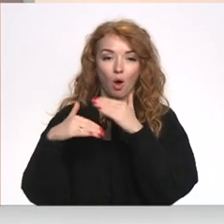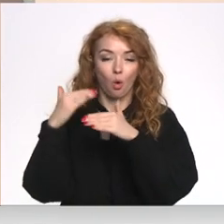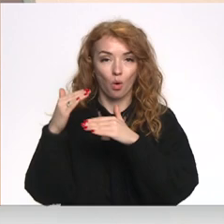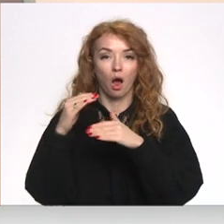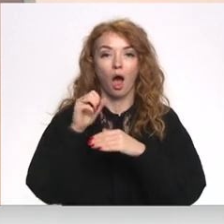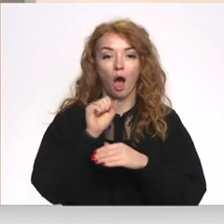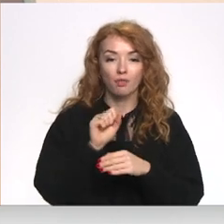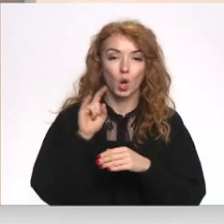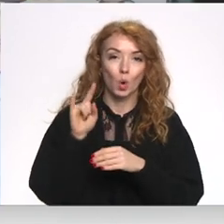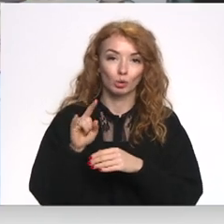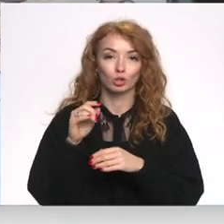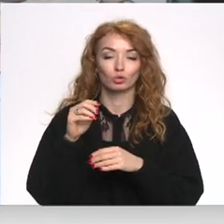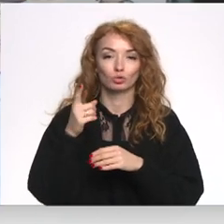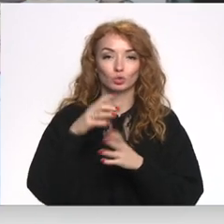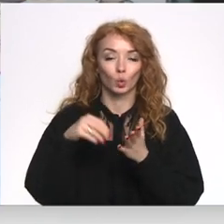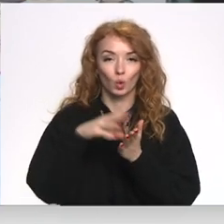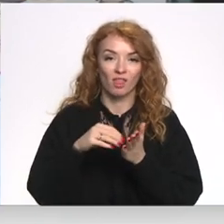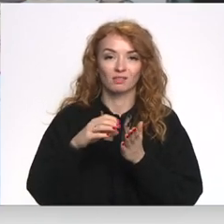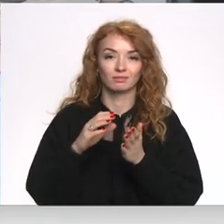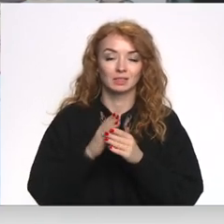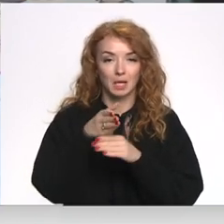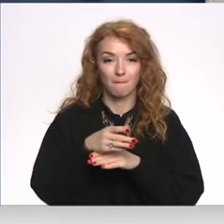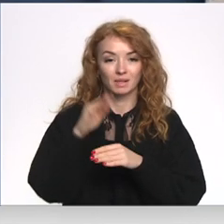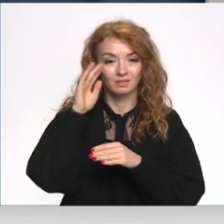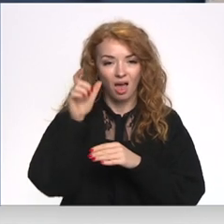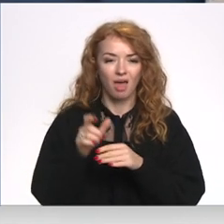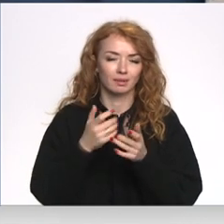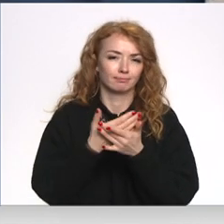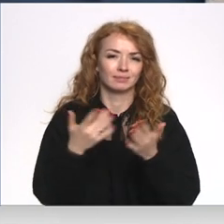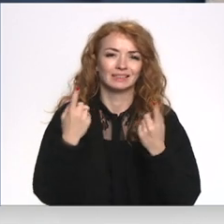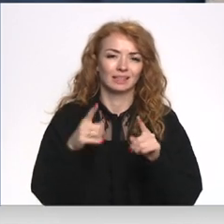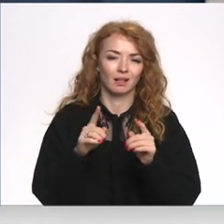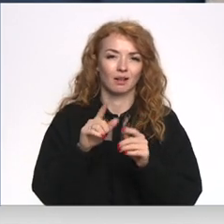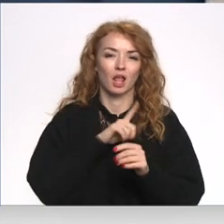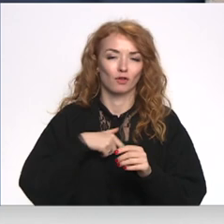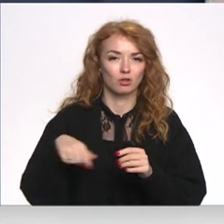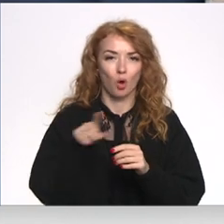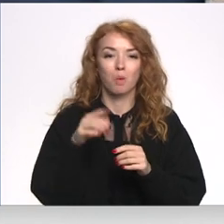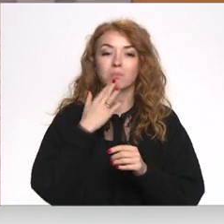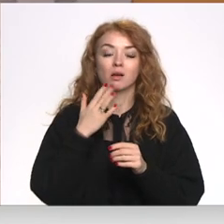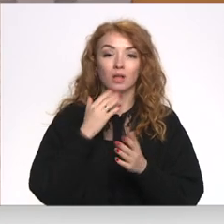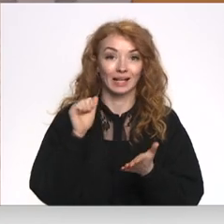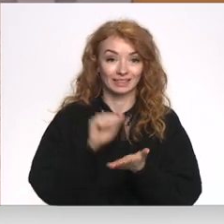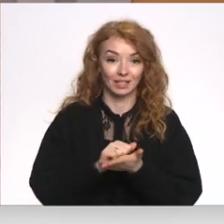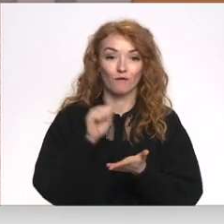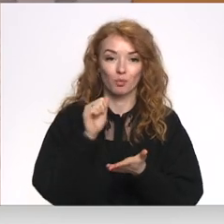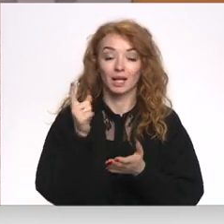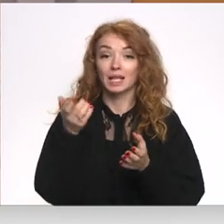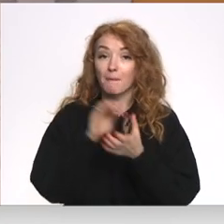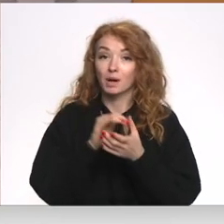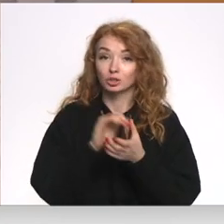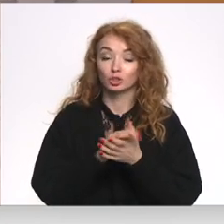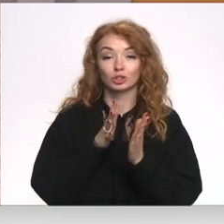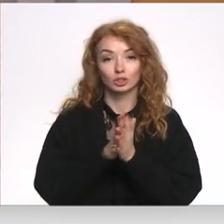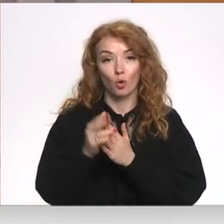Upīša sūnu ciema zēnus, jaunstura viņa zaļo grāmatu vai vairākus latviešu tautas pasaku izdevumus ir iepazinuši tieši